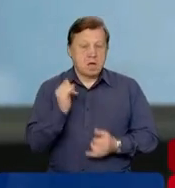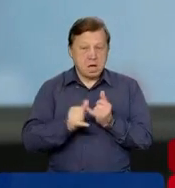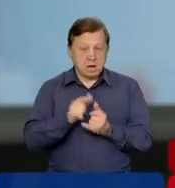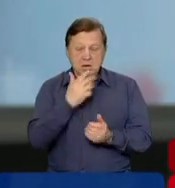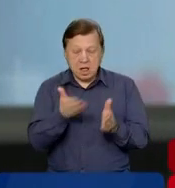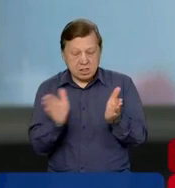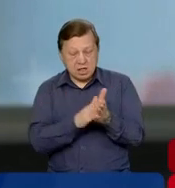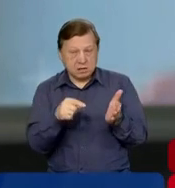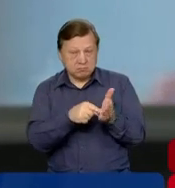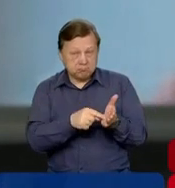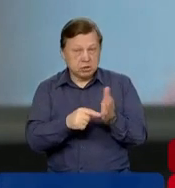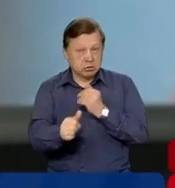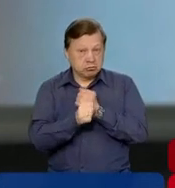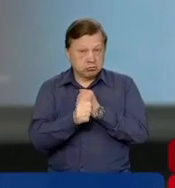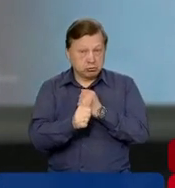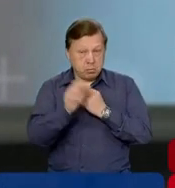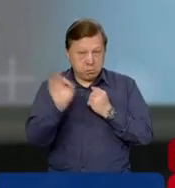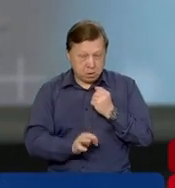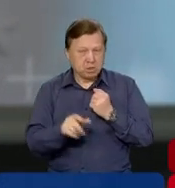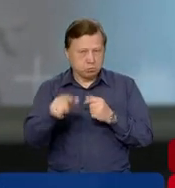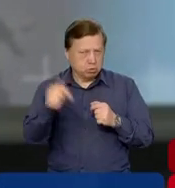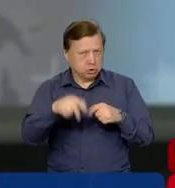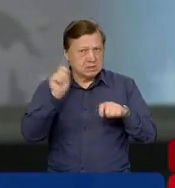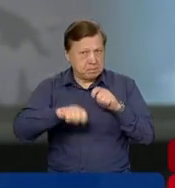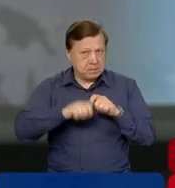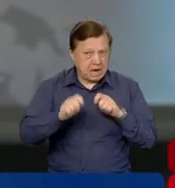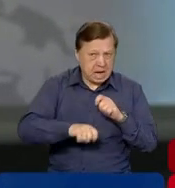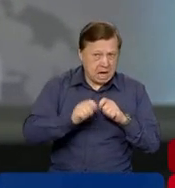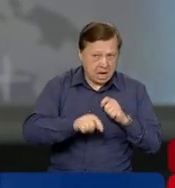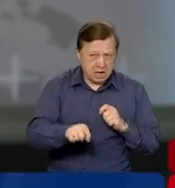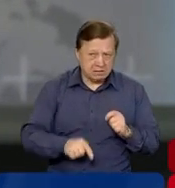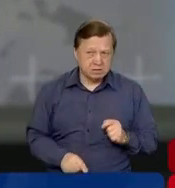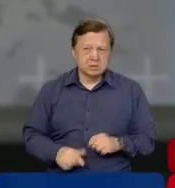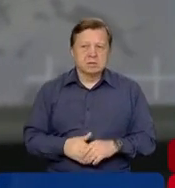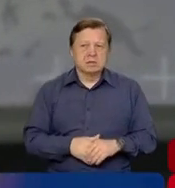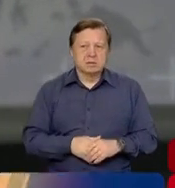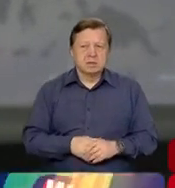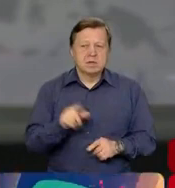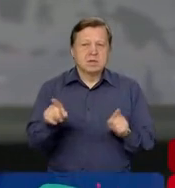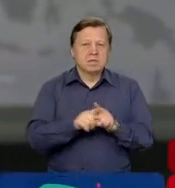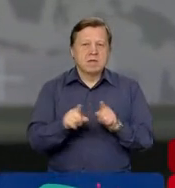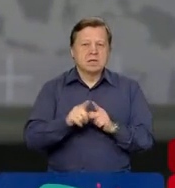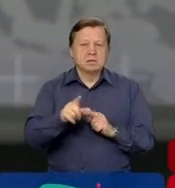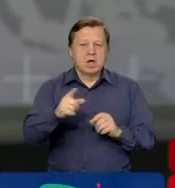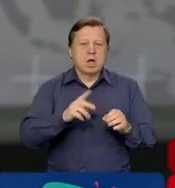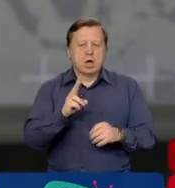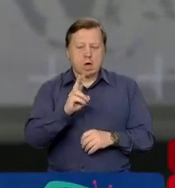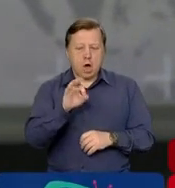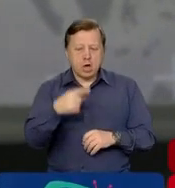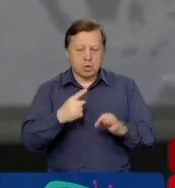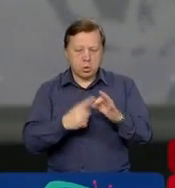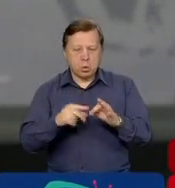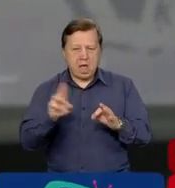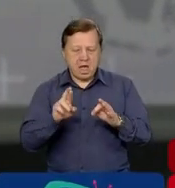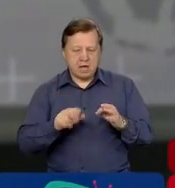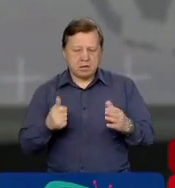na danym płynie, należy ją oczywiście sprawdzić. Można też szybciutko połączyć się kodem QR na internet, dowiedzieć się, czy dany